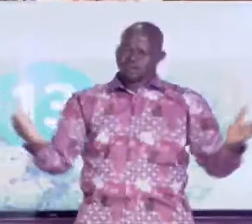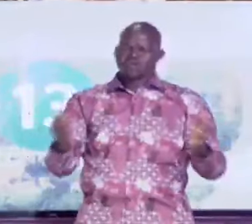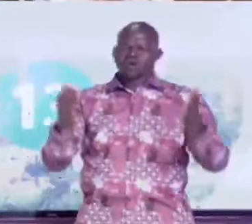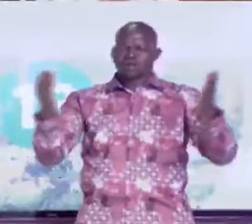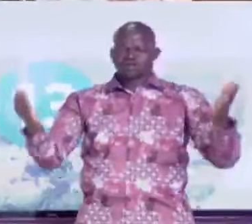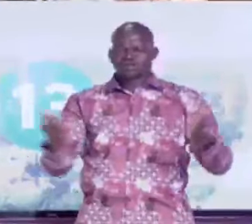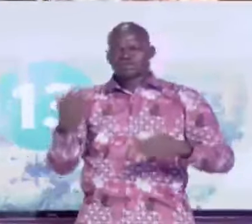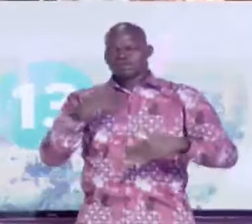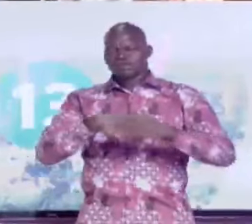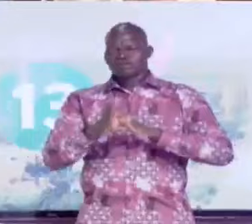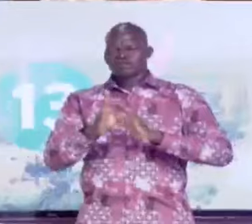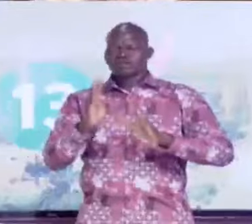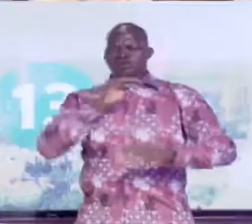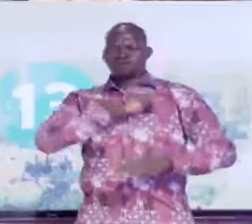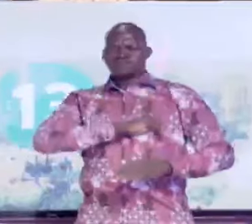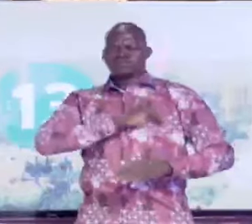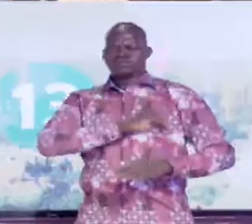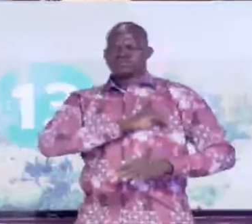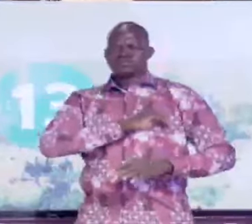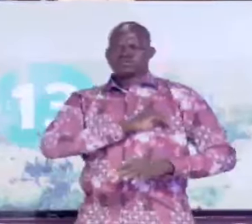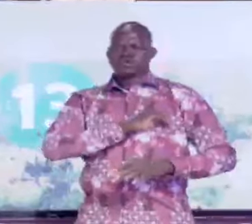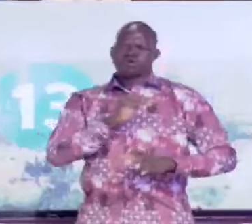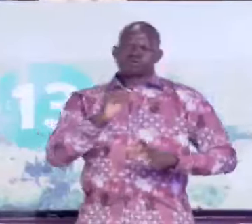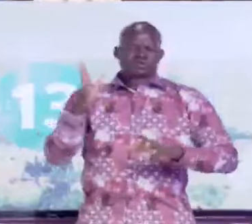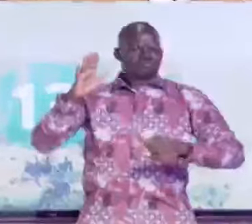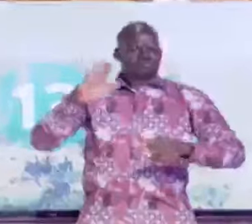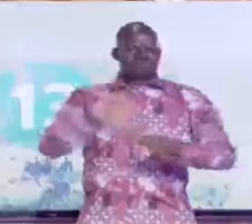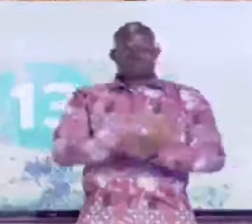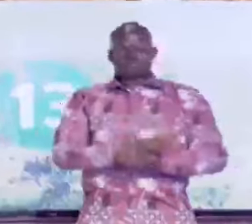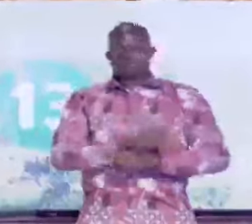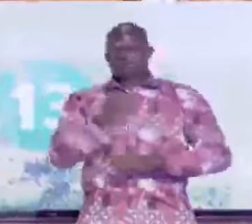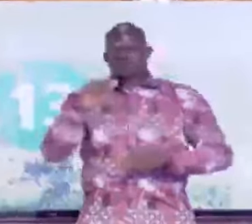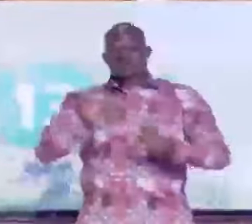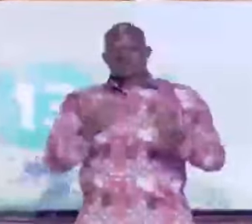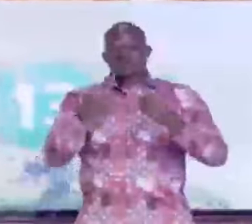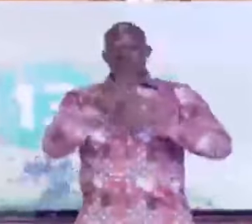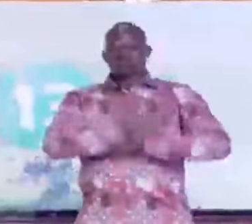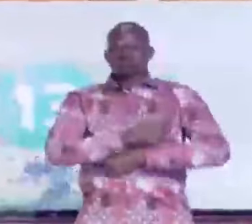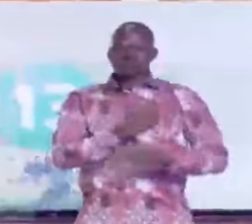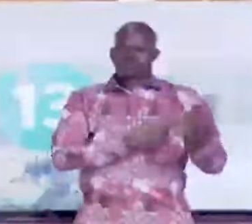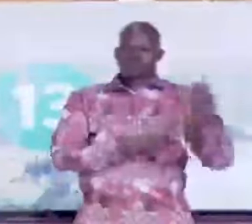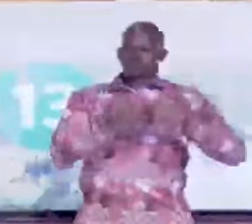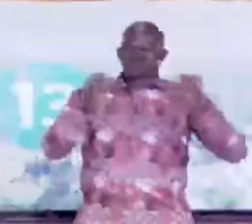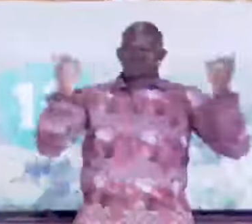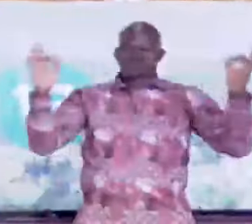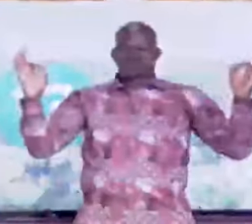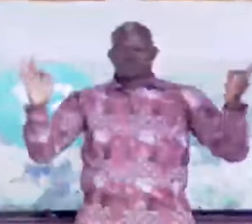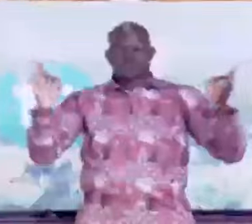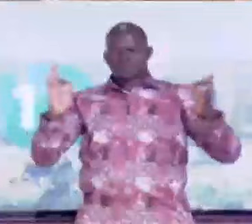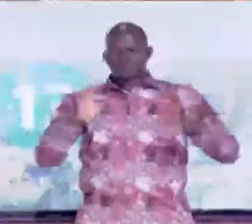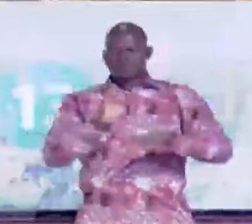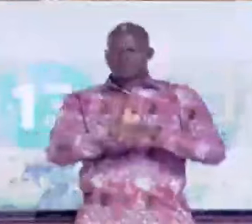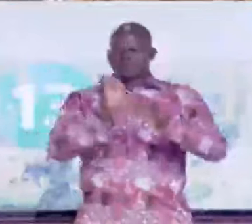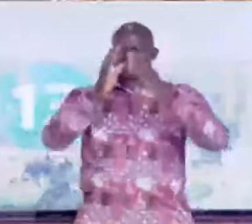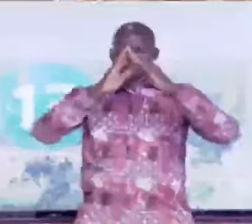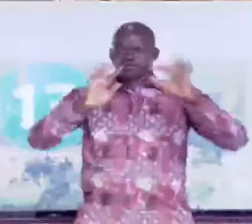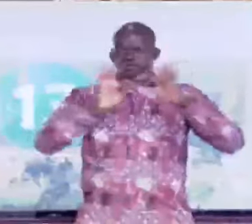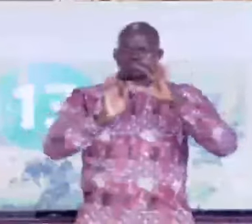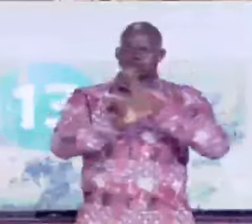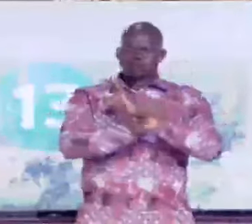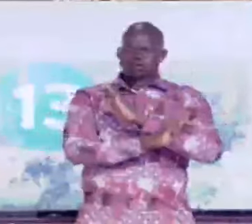dans cette mission qu'ils accomplissent au quotidien. De retour de cette fête de la paroisse Sainte-Famille Réelouindé de